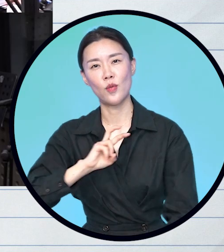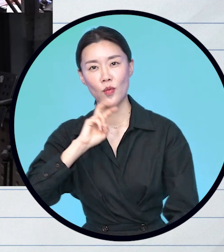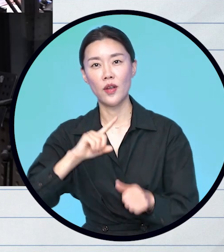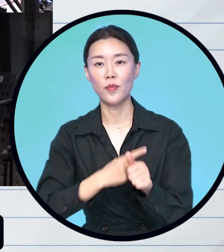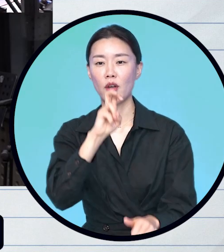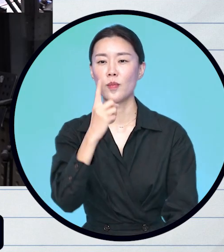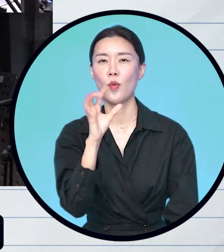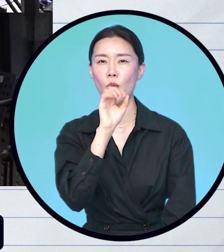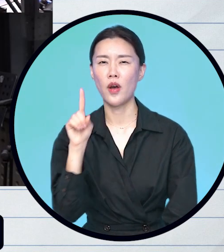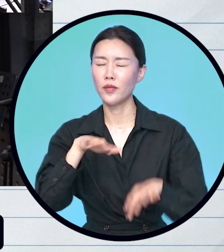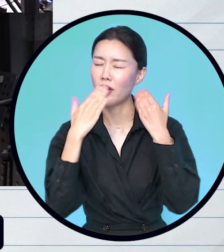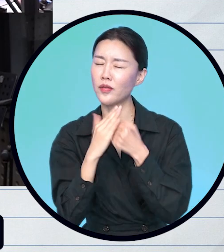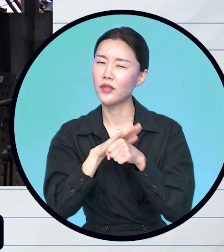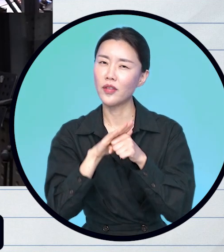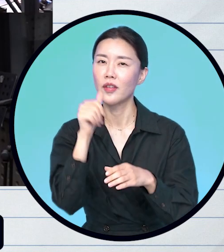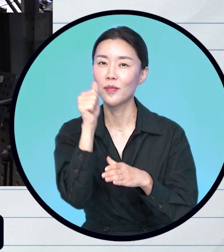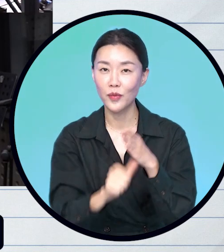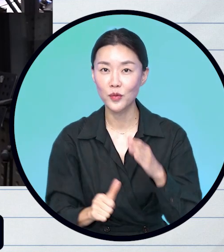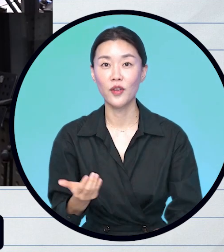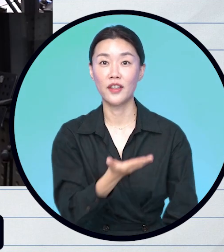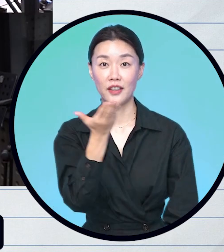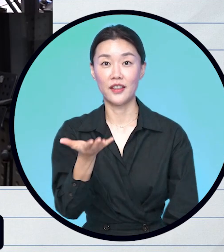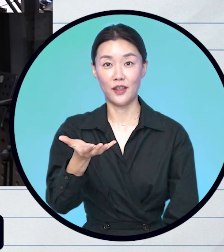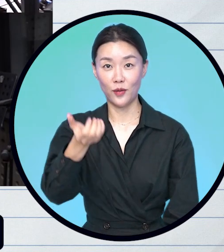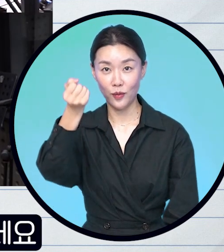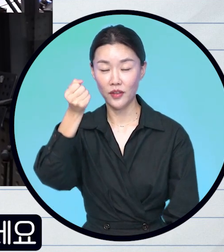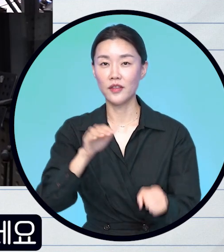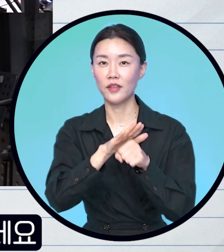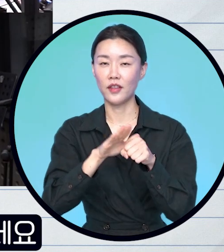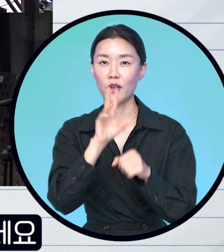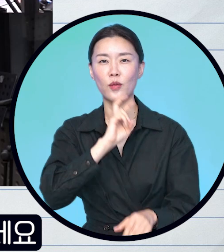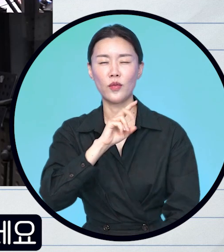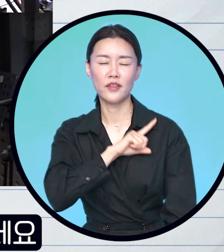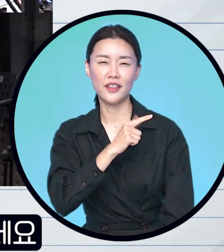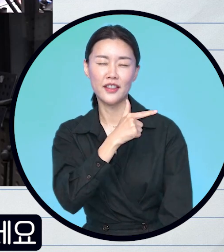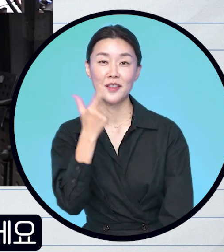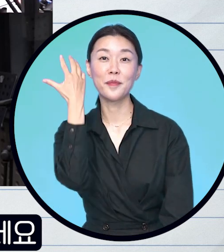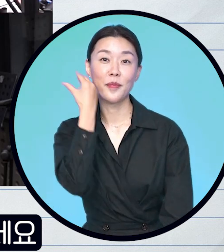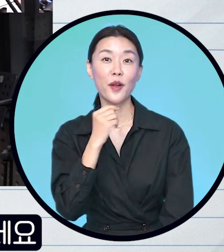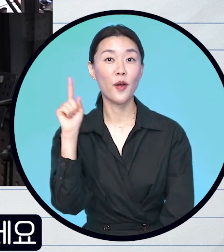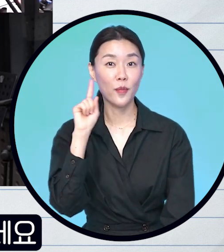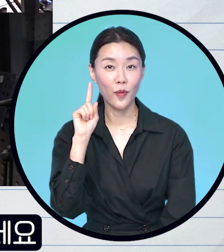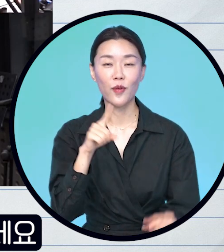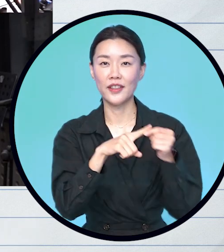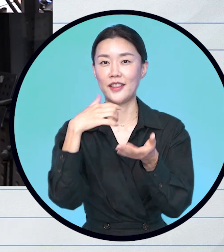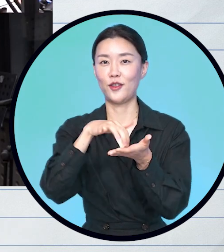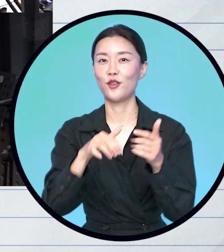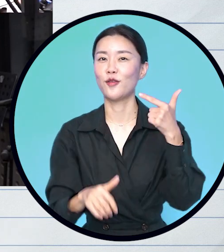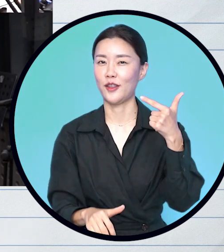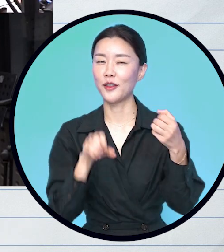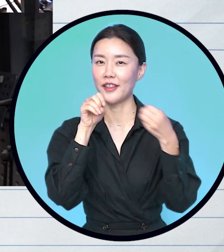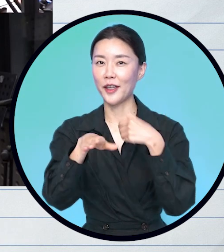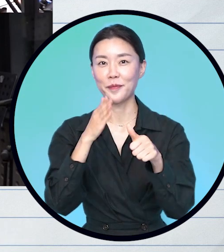투게더 그들만의 러브송이 가지는 가장 큰 매력 뭐라고 생각하는지 여섯 글자로 대답해 주세요.